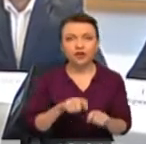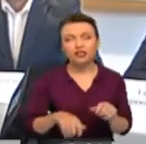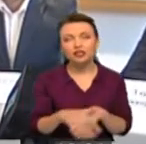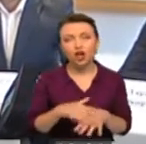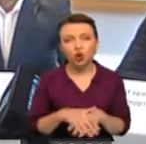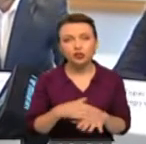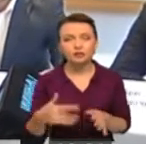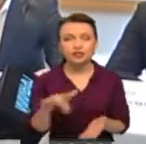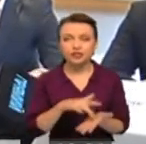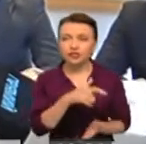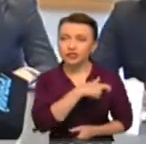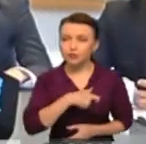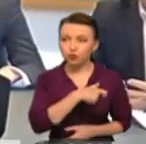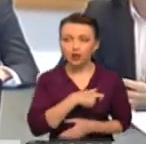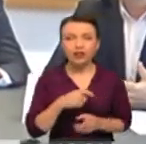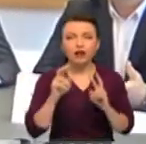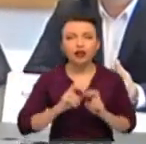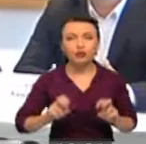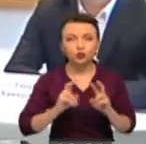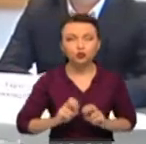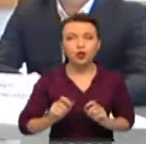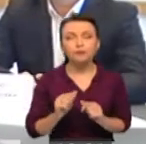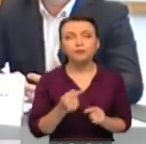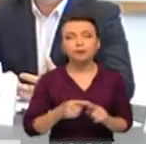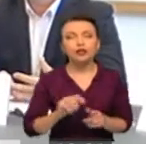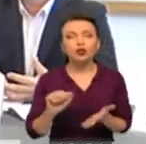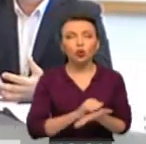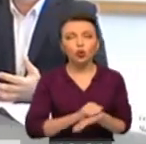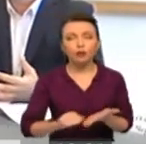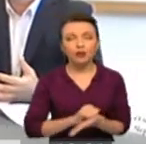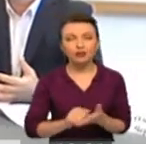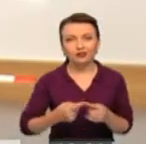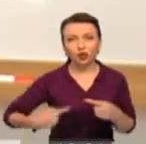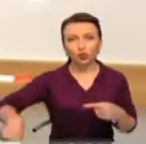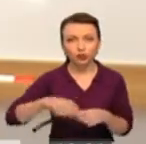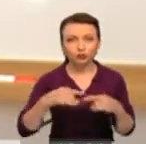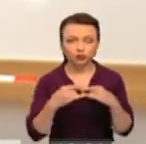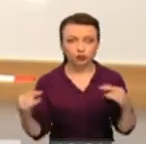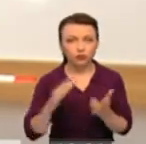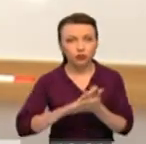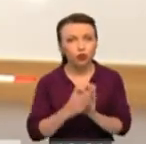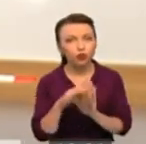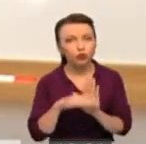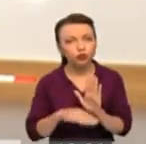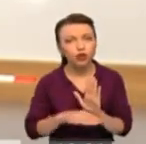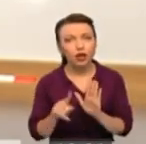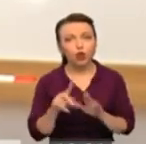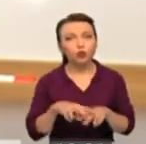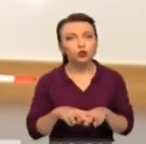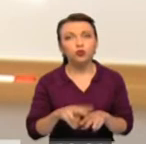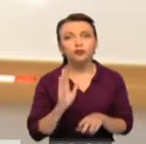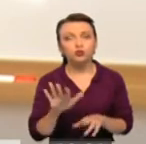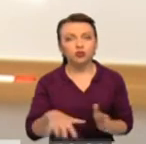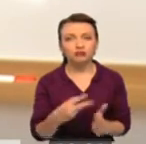депутати, аналізуючи документ за круглим столом. Небезпека криється у положеннях, які передбачають у столиці